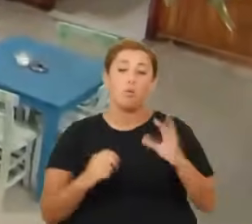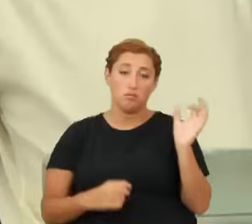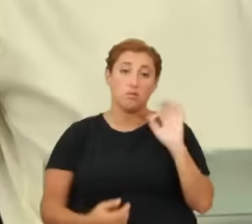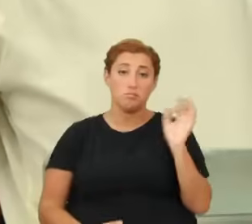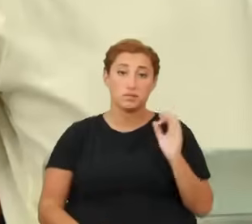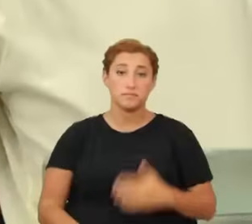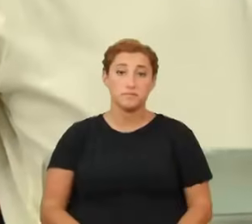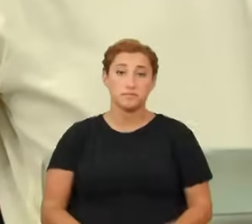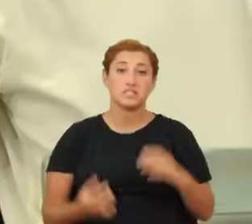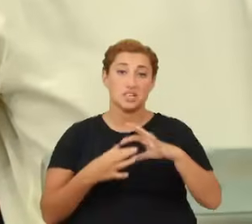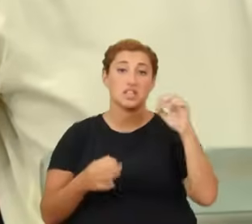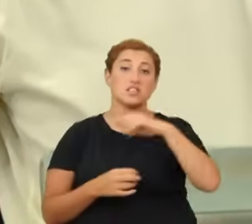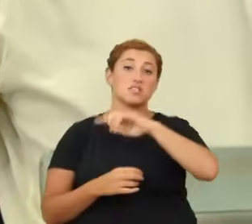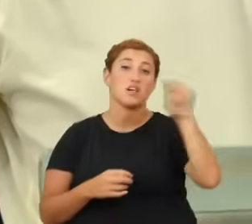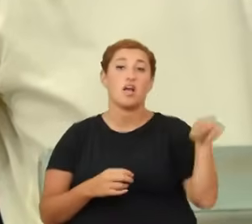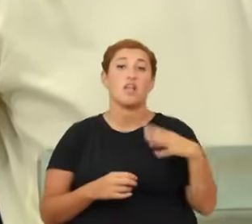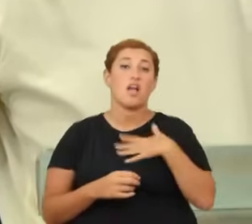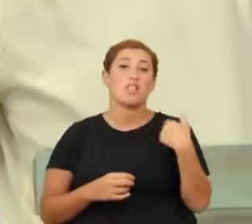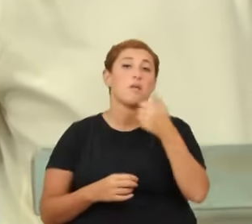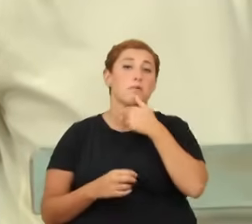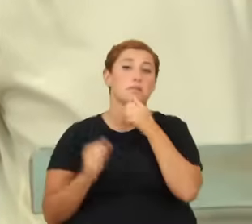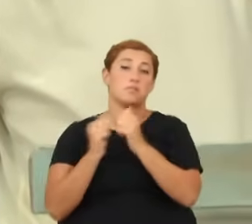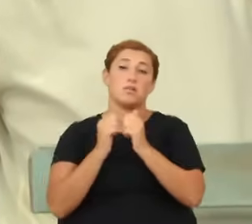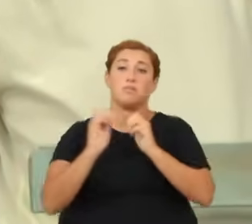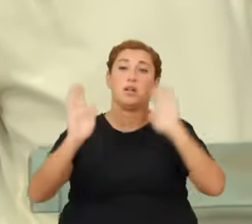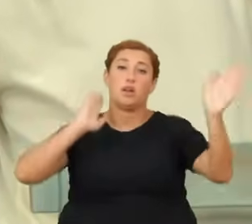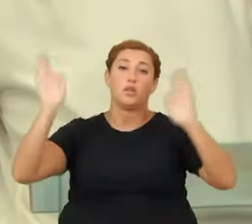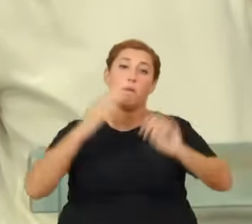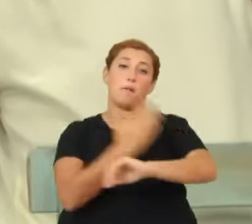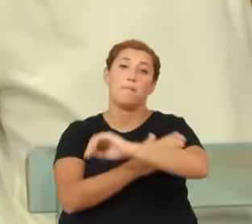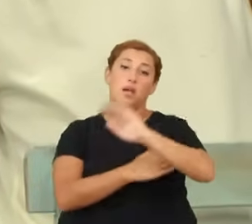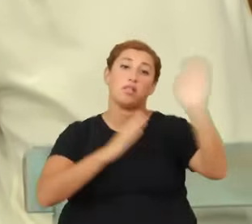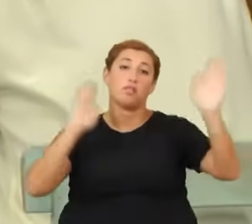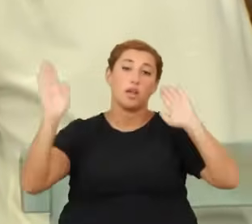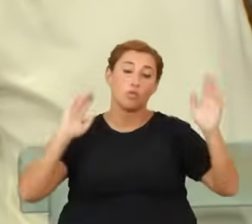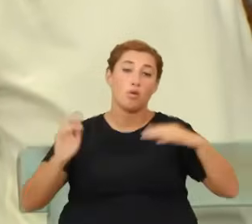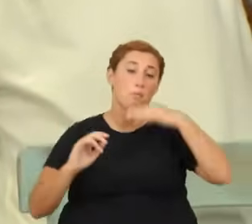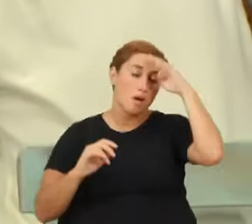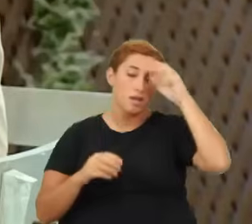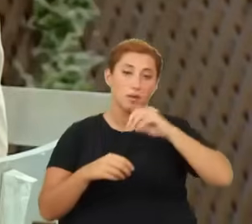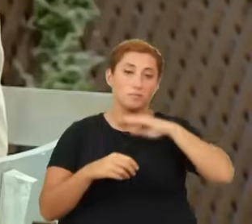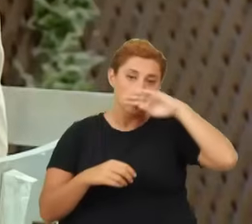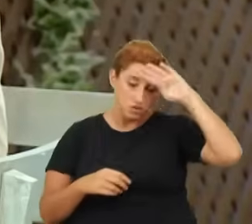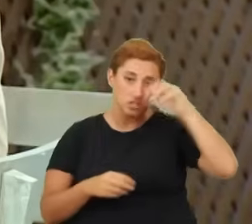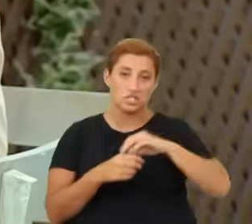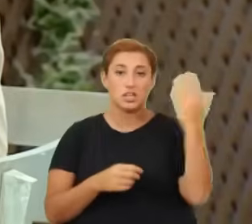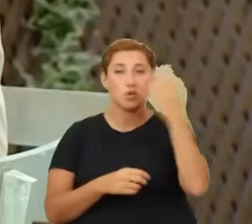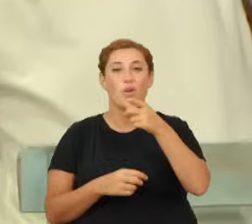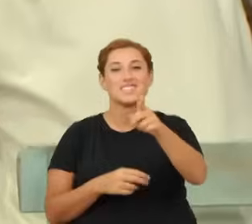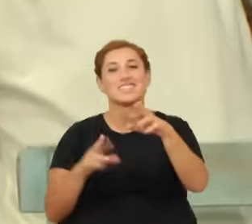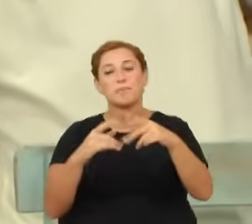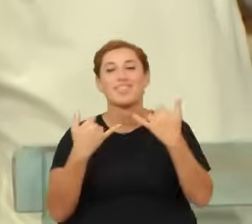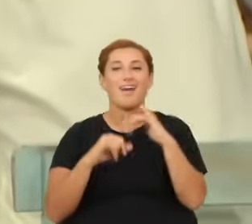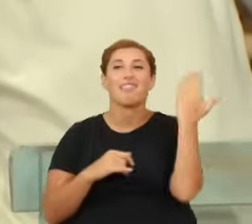Tabii ya. Millet anasının babasının yanına gidiyor memleketine. Bayramlaşmaya gidiyor. Öyle sizin